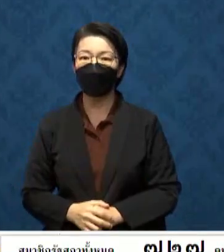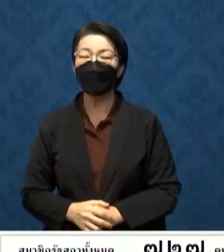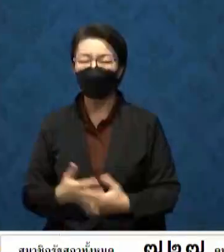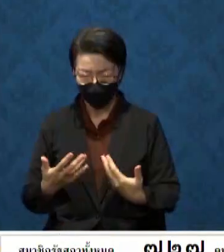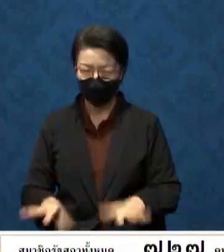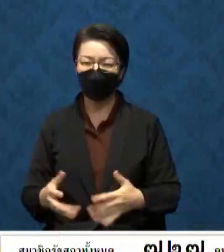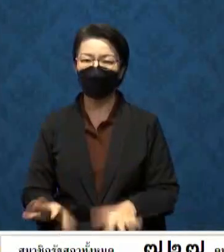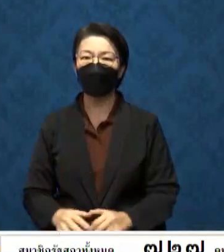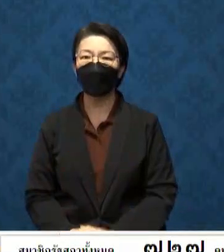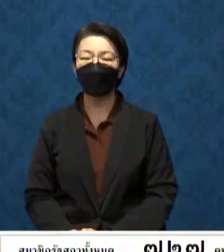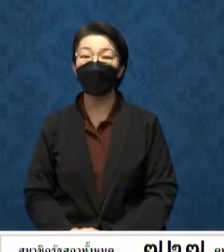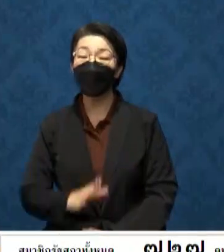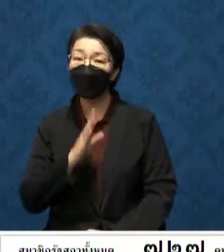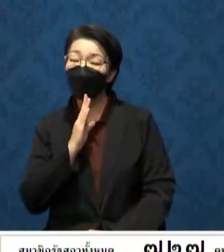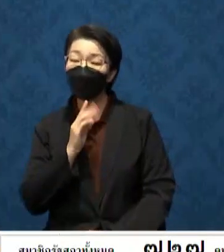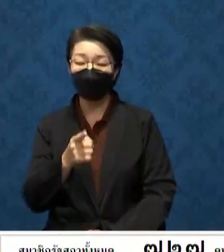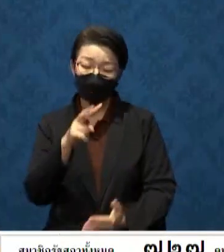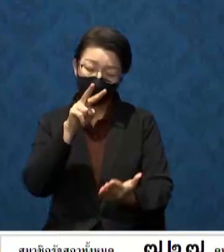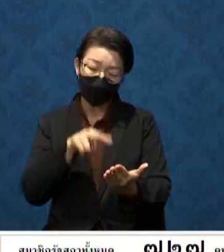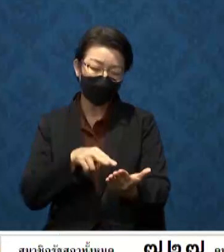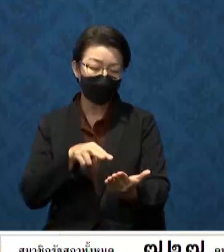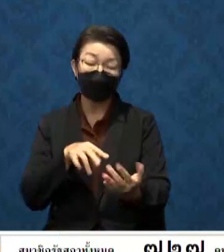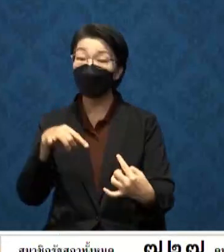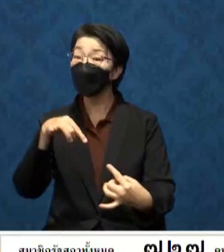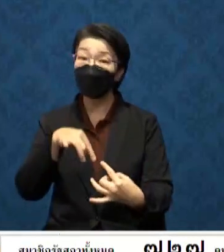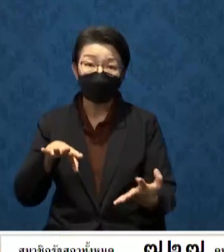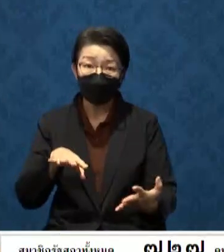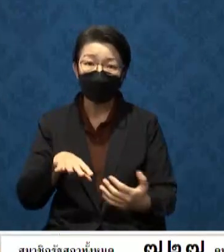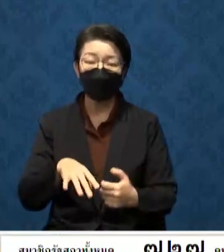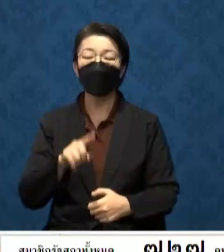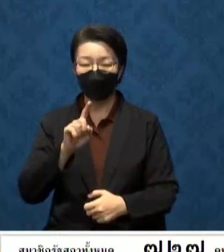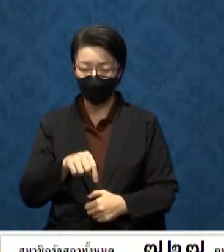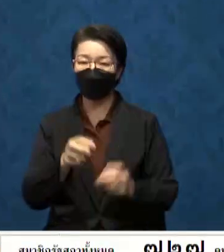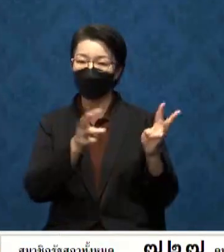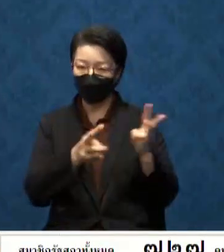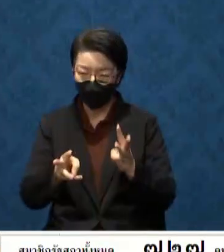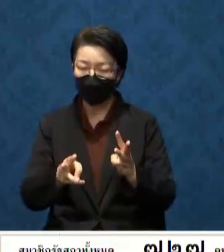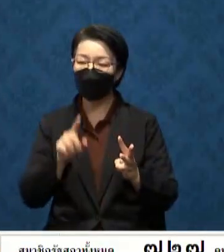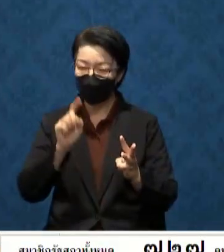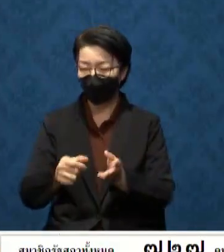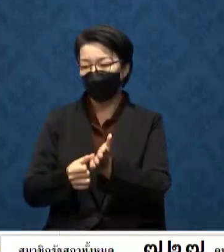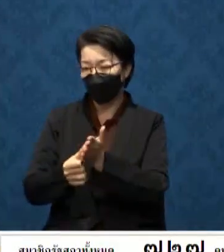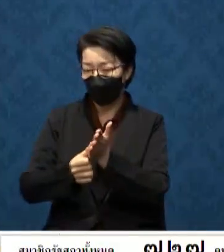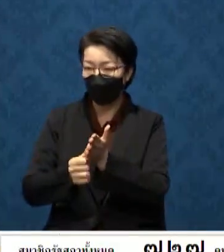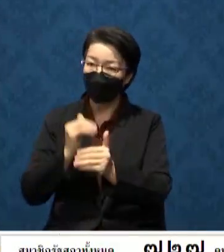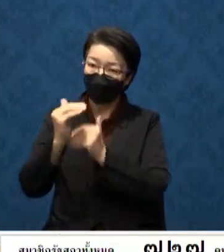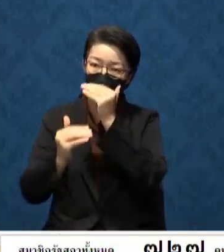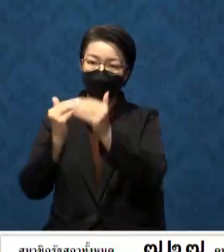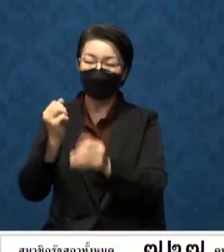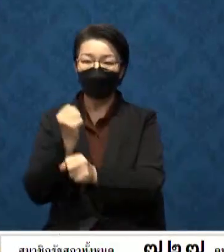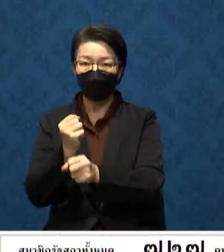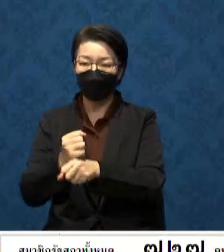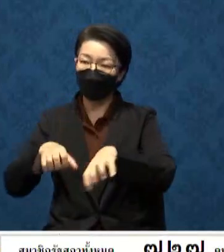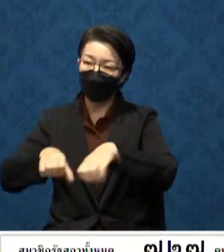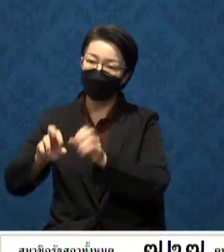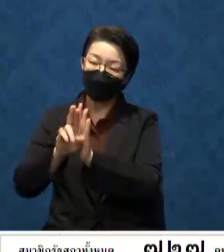แล้วหากเห็นว่าไม่เหมาะสมนะครับก็จะต้องให้มีมาตรการเพื่อพัฒนาหรือปรับปรุงหน่วยงานหรือระบบการด